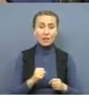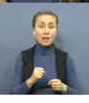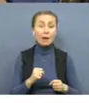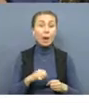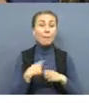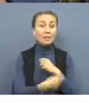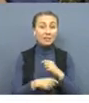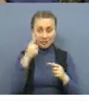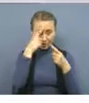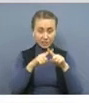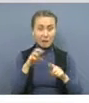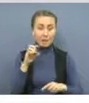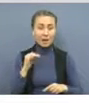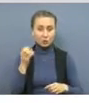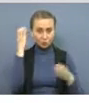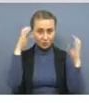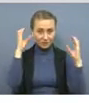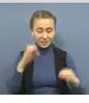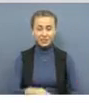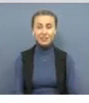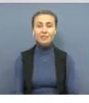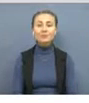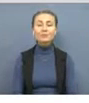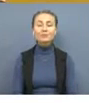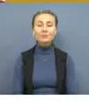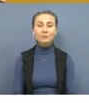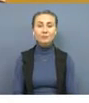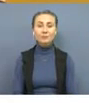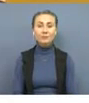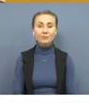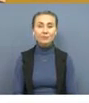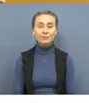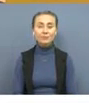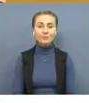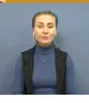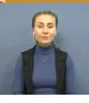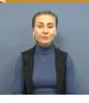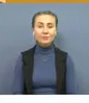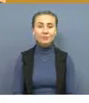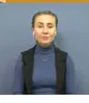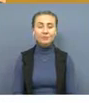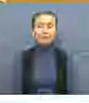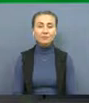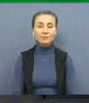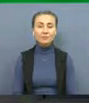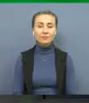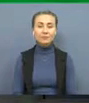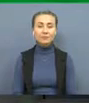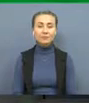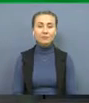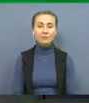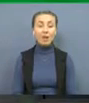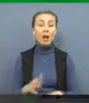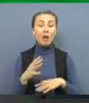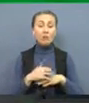базы университета. Анель Бисенбаева, Айгуль Бекеткызы, Бауыржан Сагын, Жамбыл Балтаев, Кокшетау. В